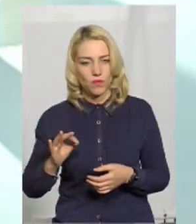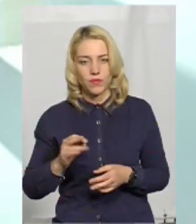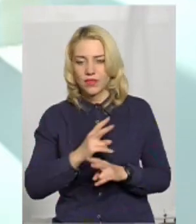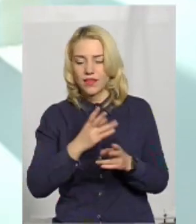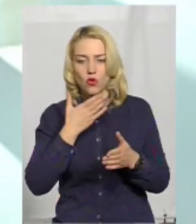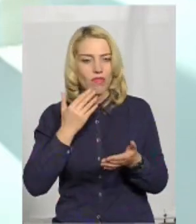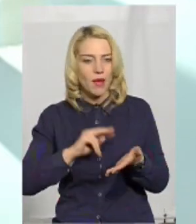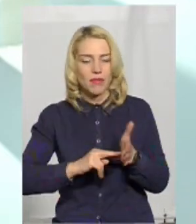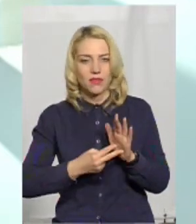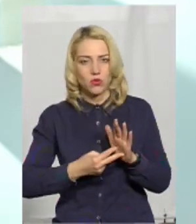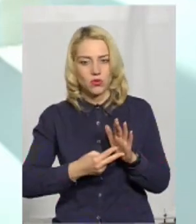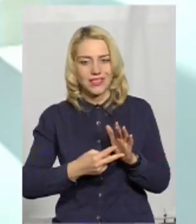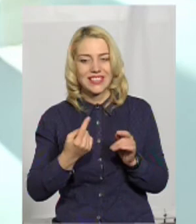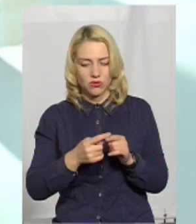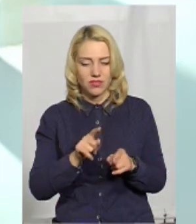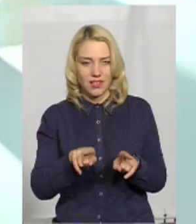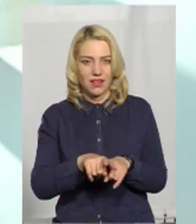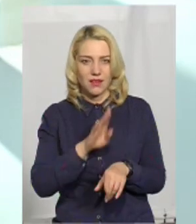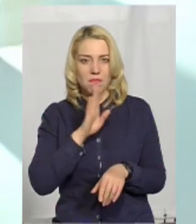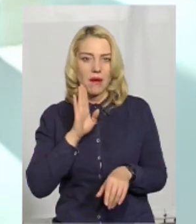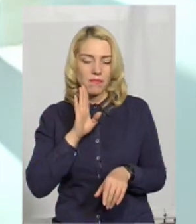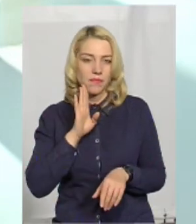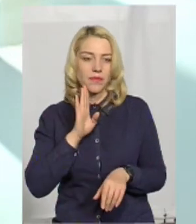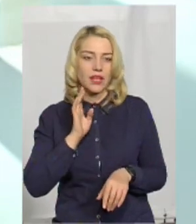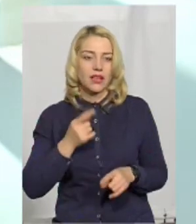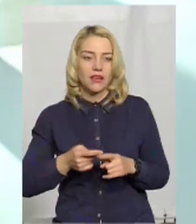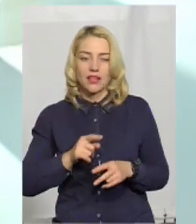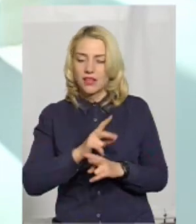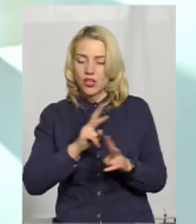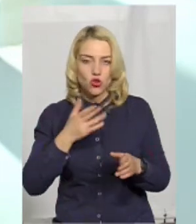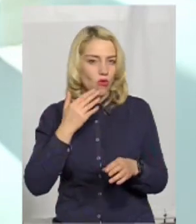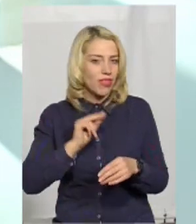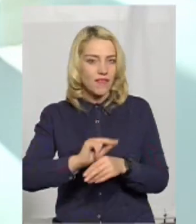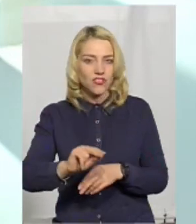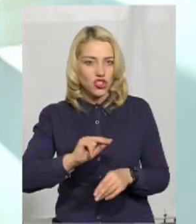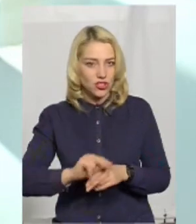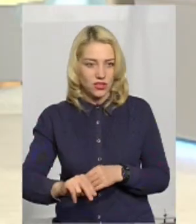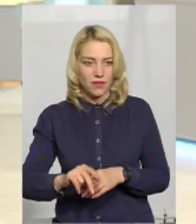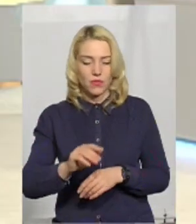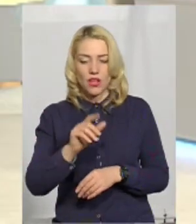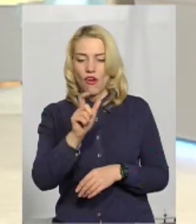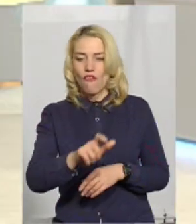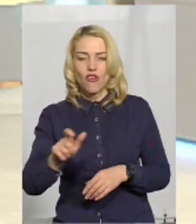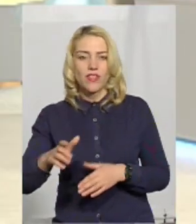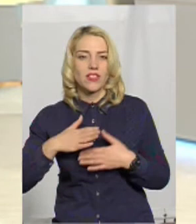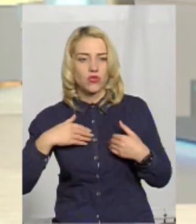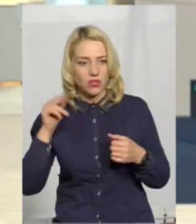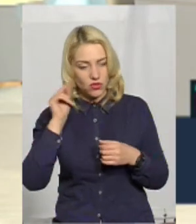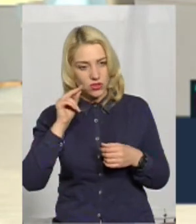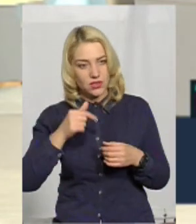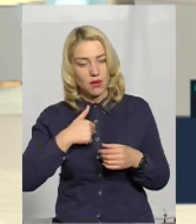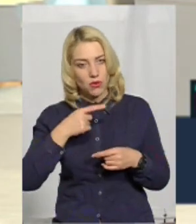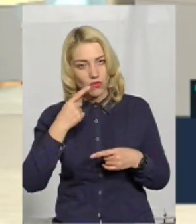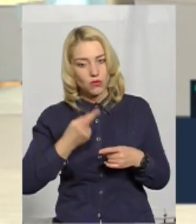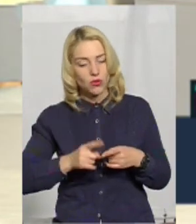ніхто не планує, мається на увазі з цих мам. Їх ніхто не вчить, вони не хочуть вчитися. Ну, ми ж говоримо